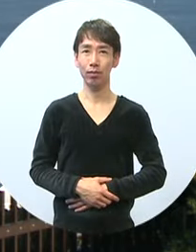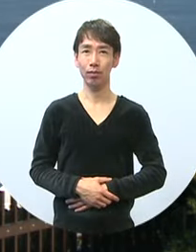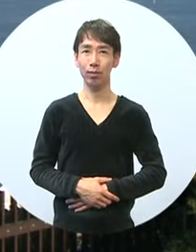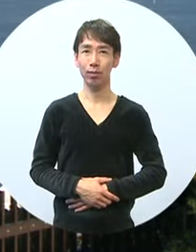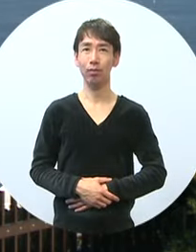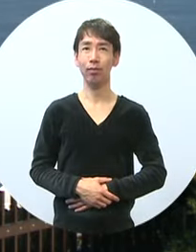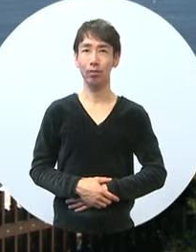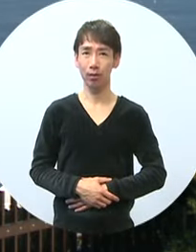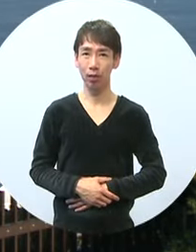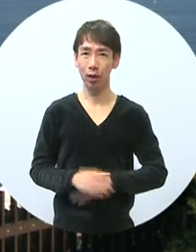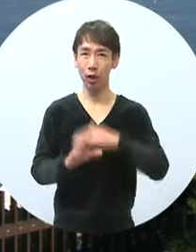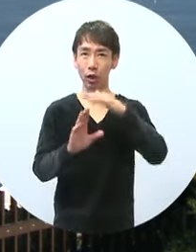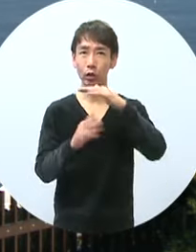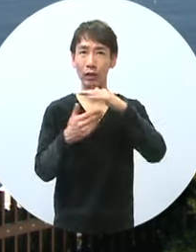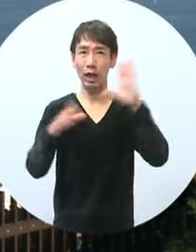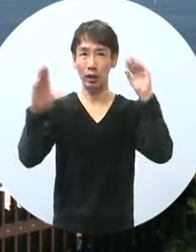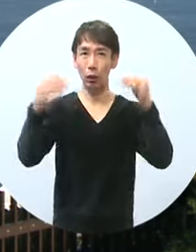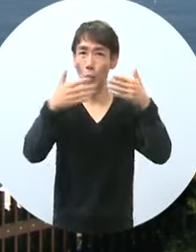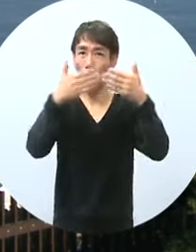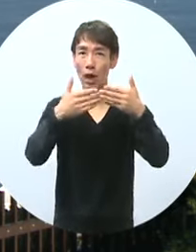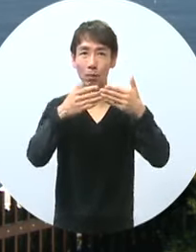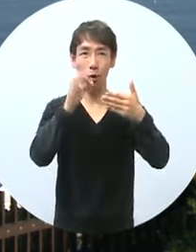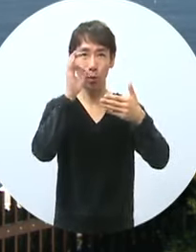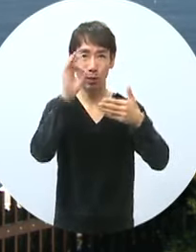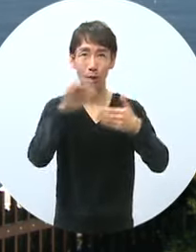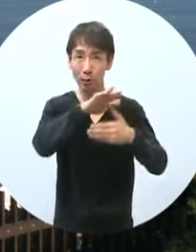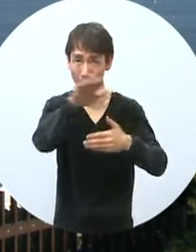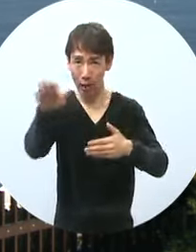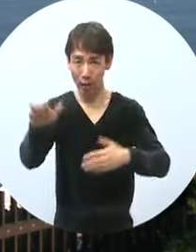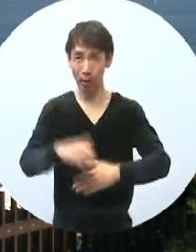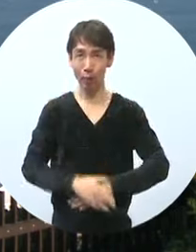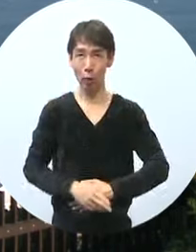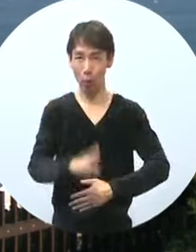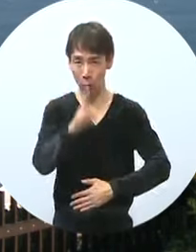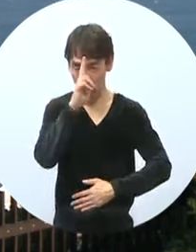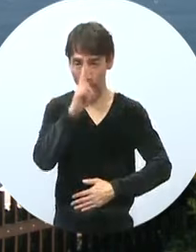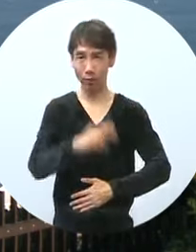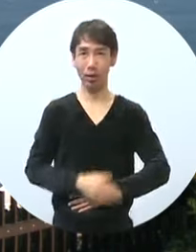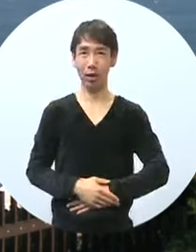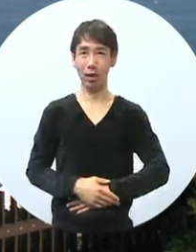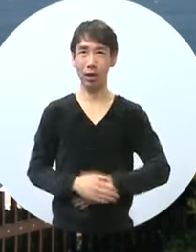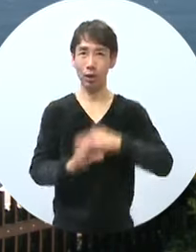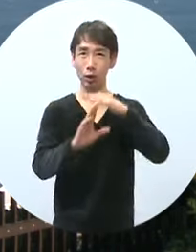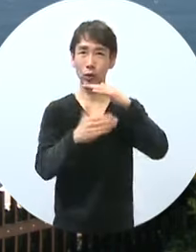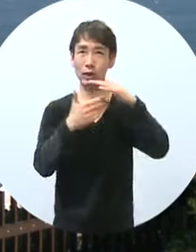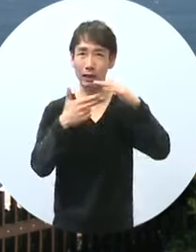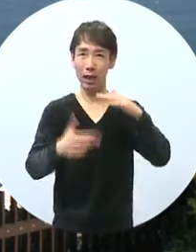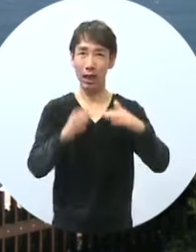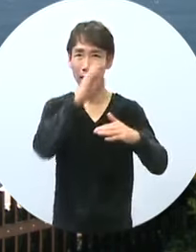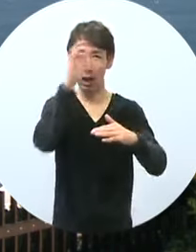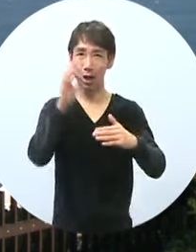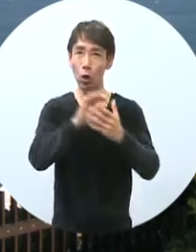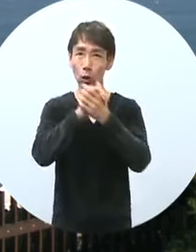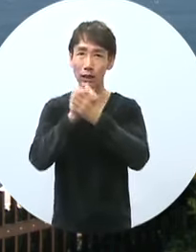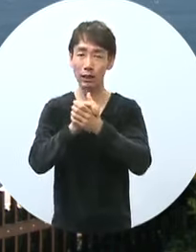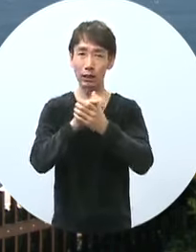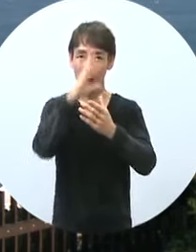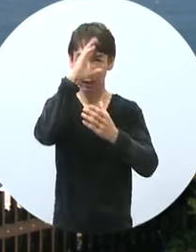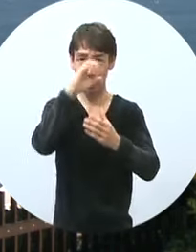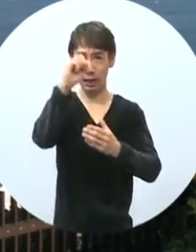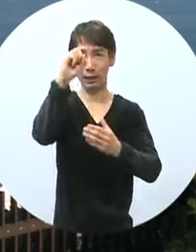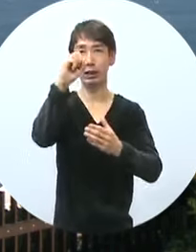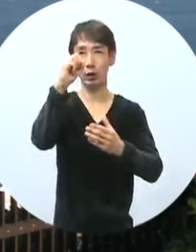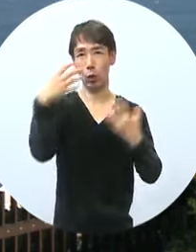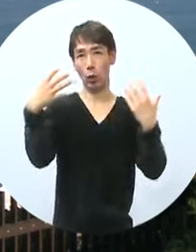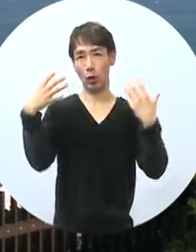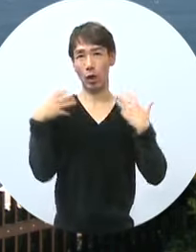沢、 藤沢情報ナビをご覧の皆さん、どうもこんにちは。藤沢観光親善大使を務めさせていただいております、鶴